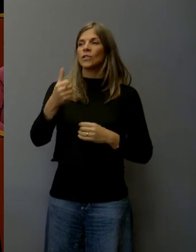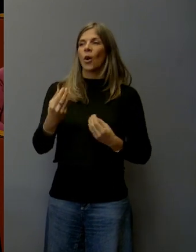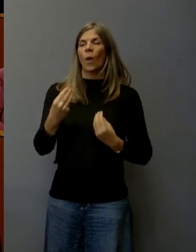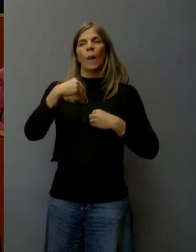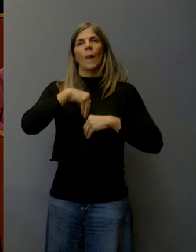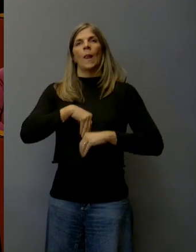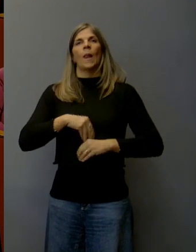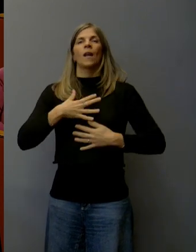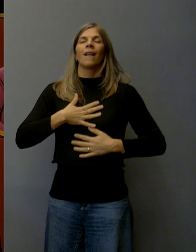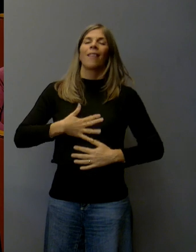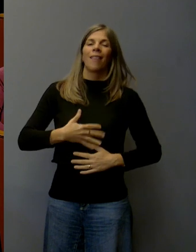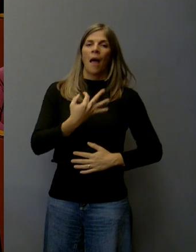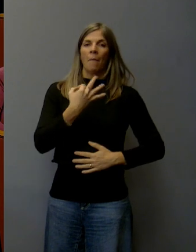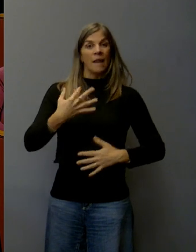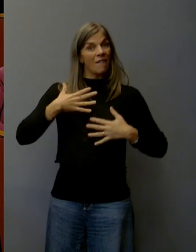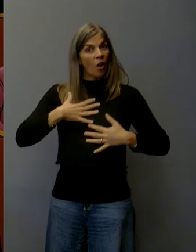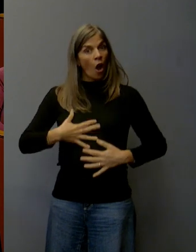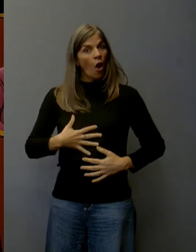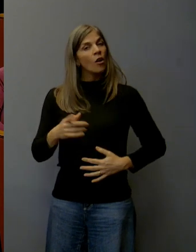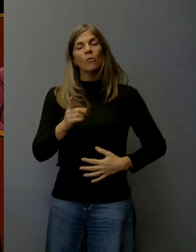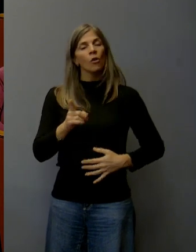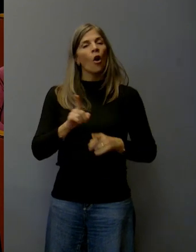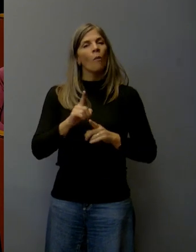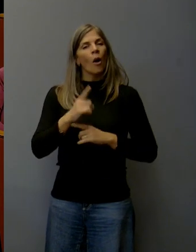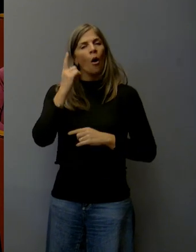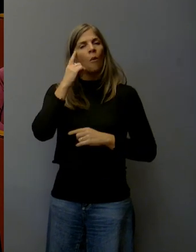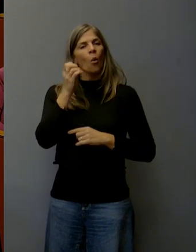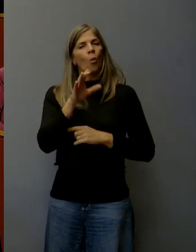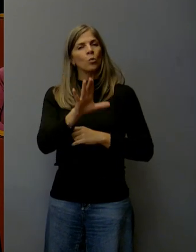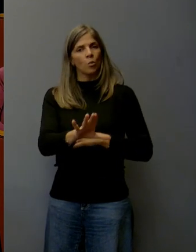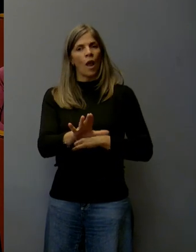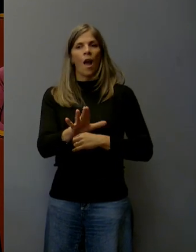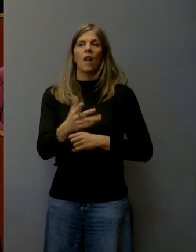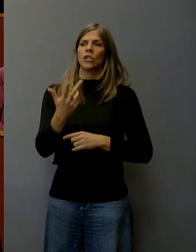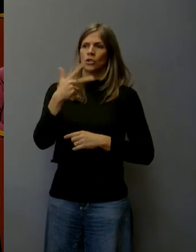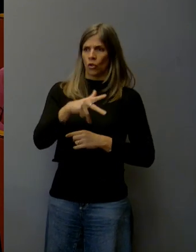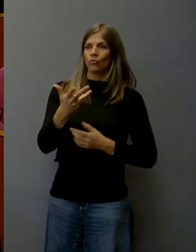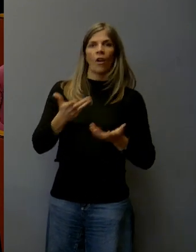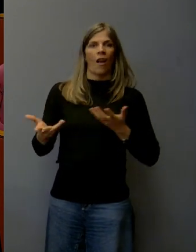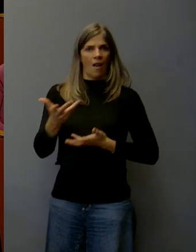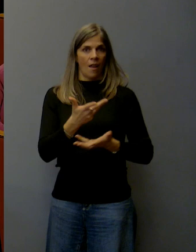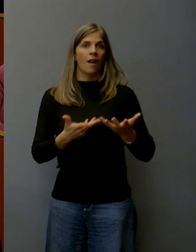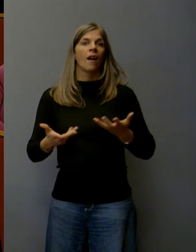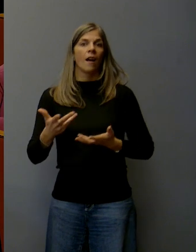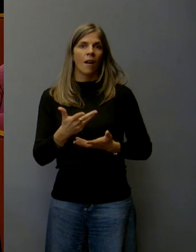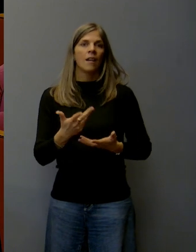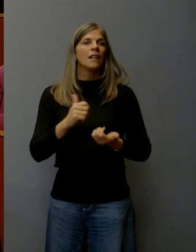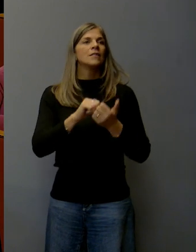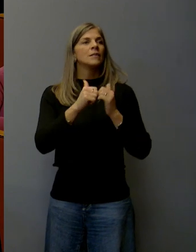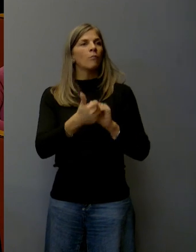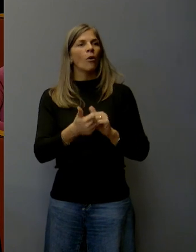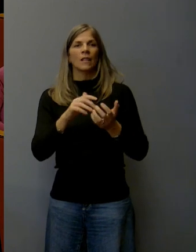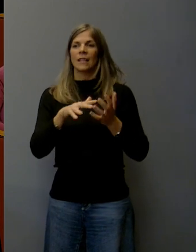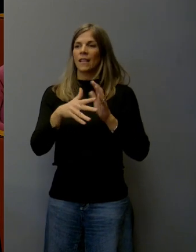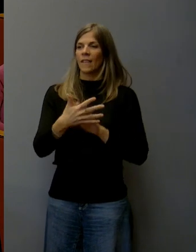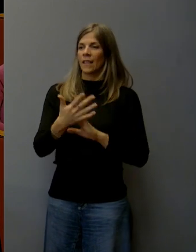ma anche una fondamentale funzione culturale e sociale diventa un importante strumento di integrazione oltre